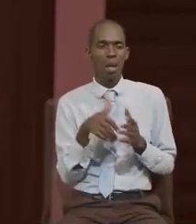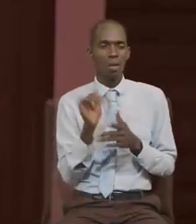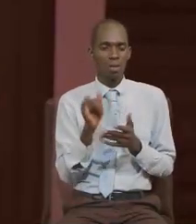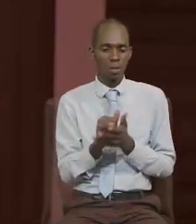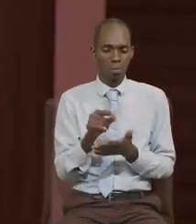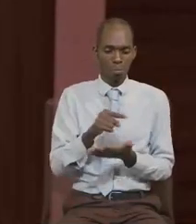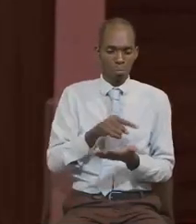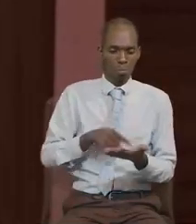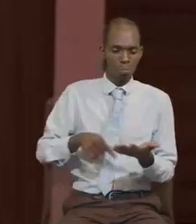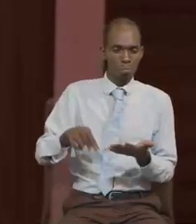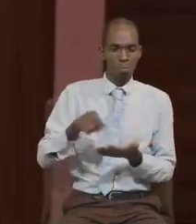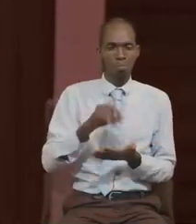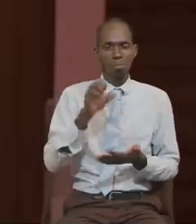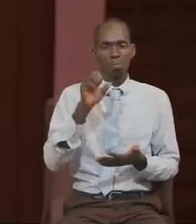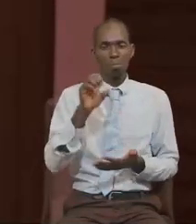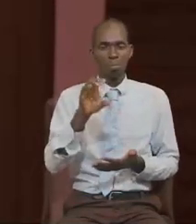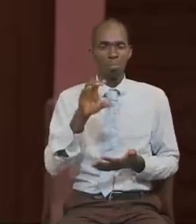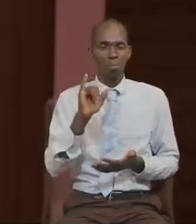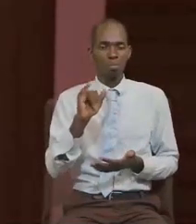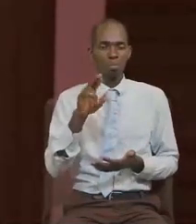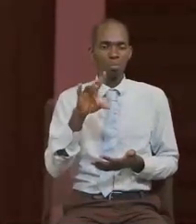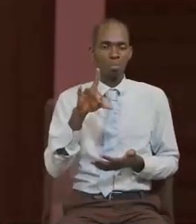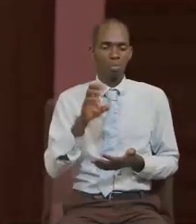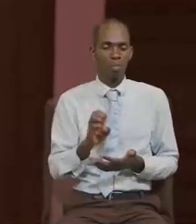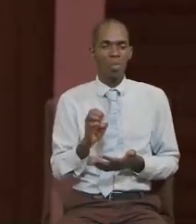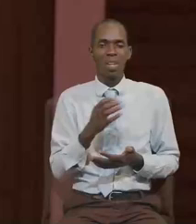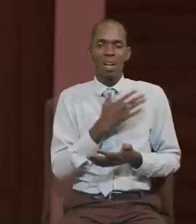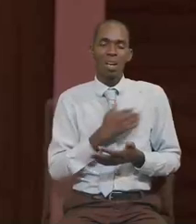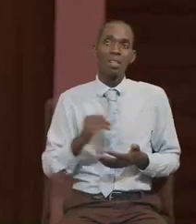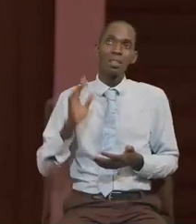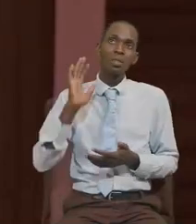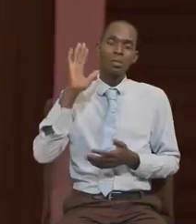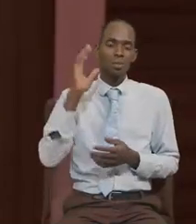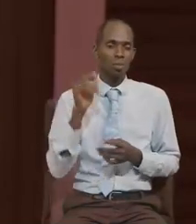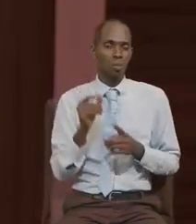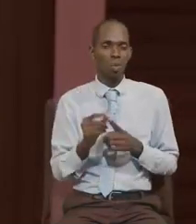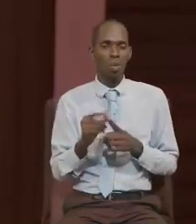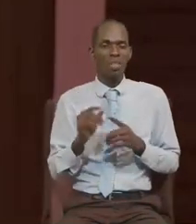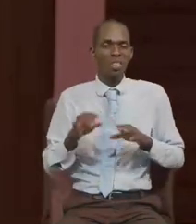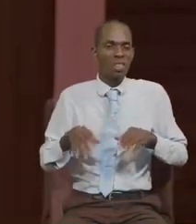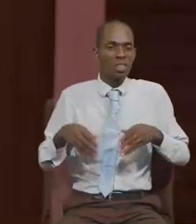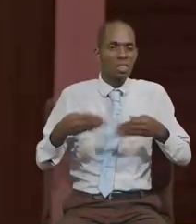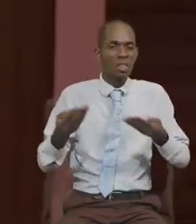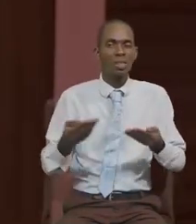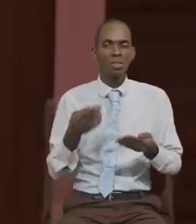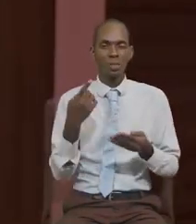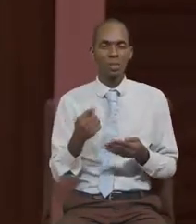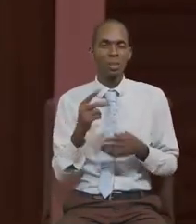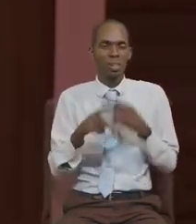vivre. Sa parole donne le territoire de la vie que nous devons mener.